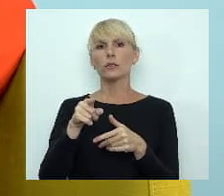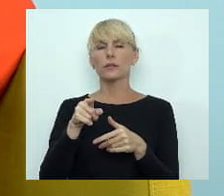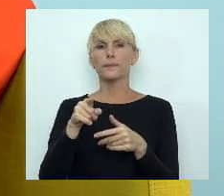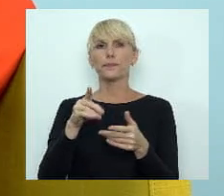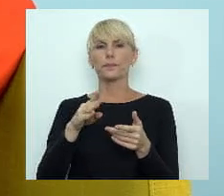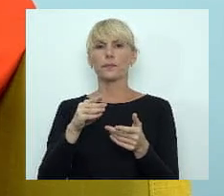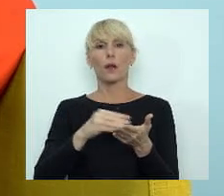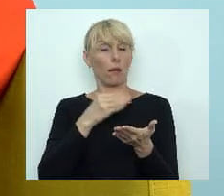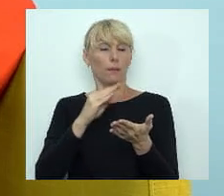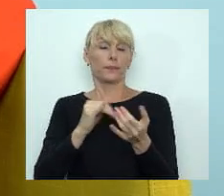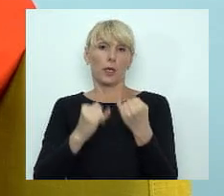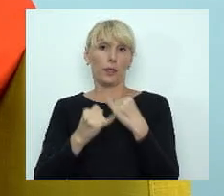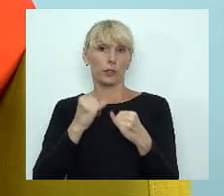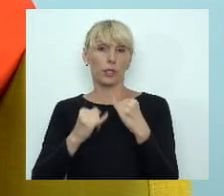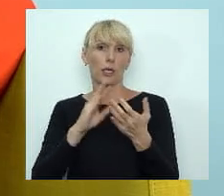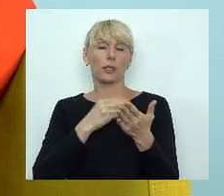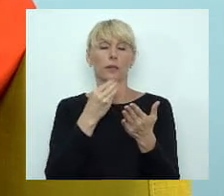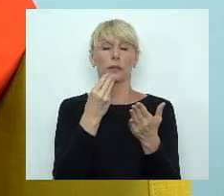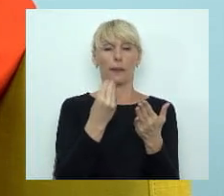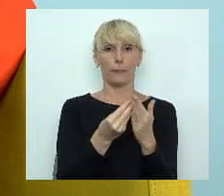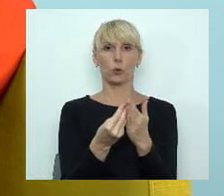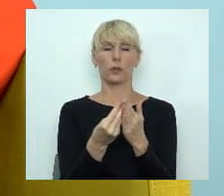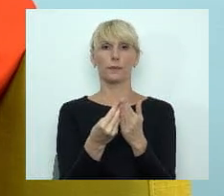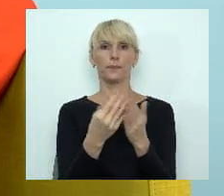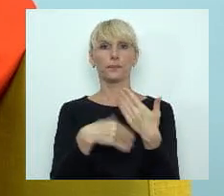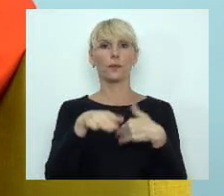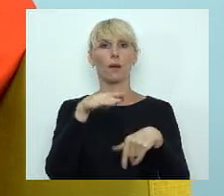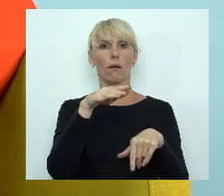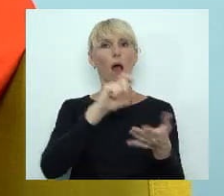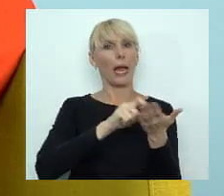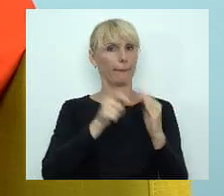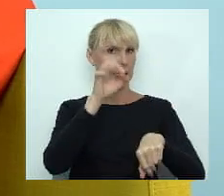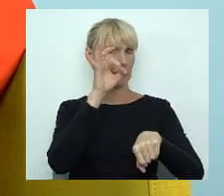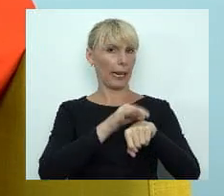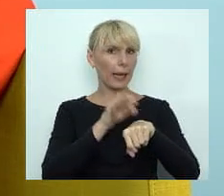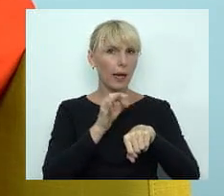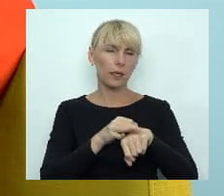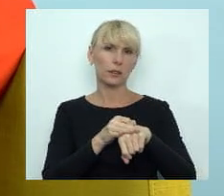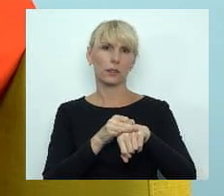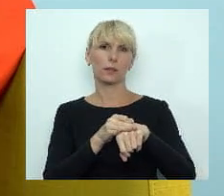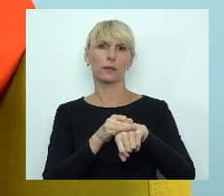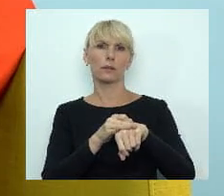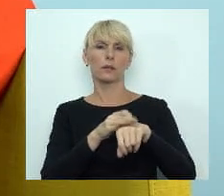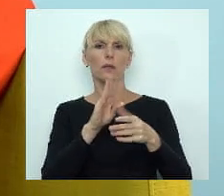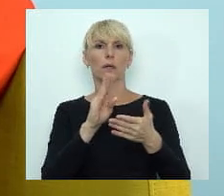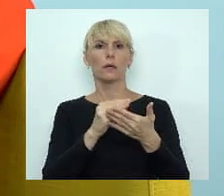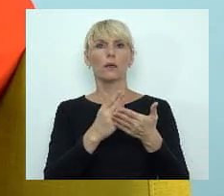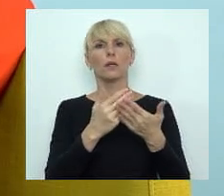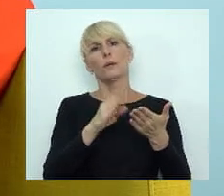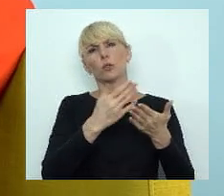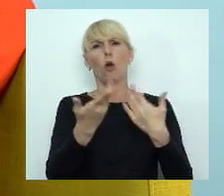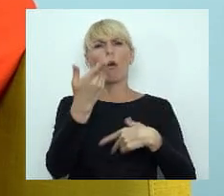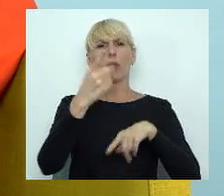Jeżeli mamy do czynienia z gabinetem lekarskim, powiedziałabym związanym z